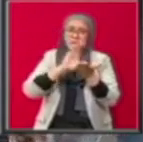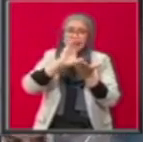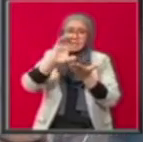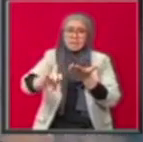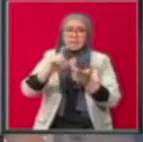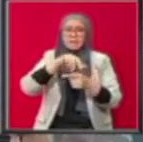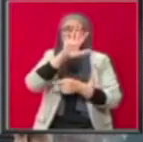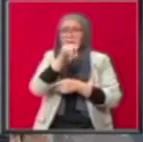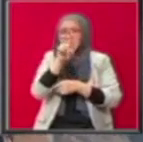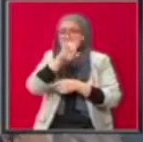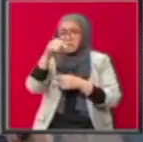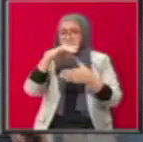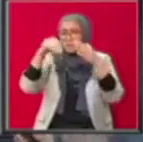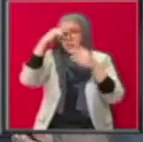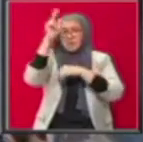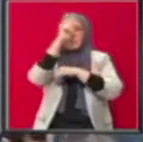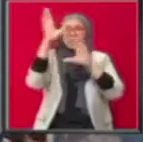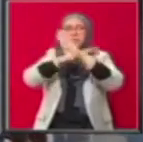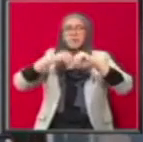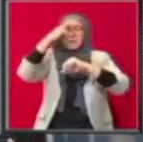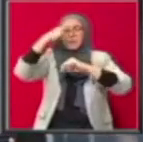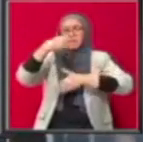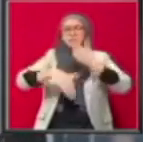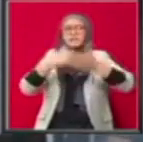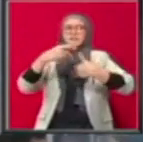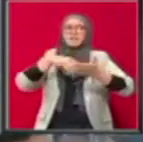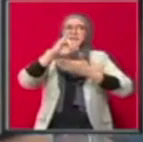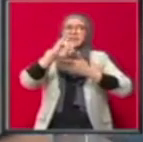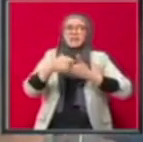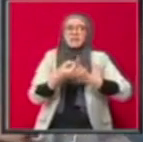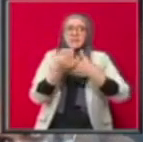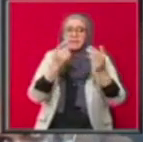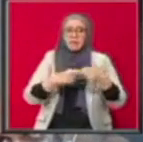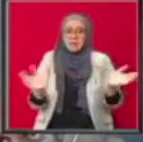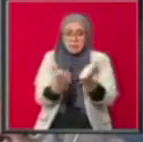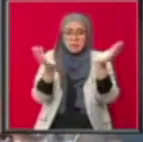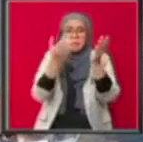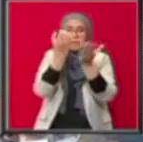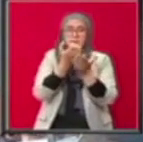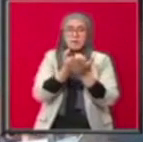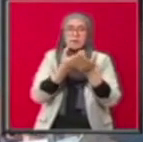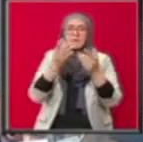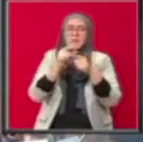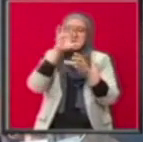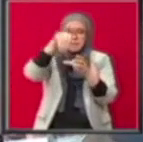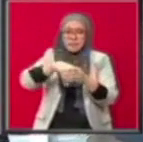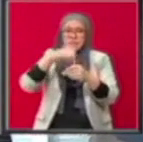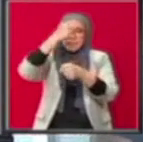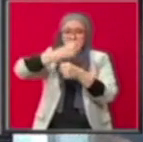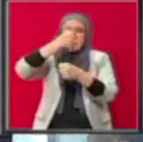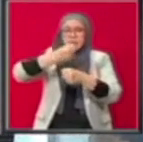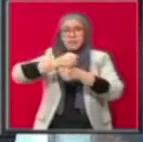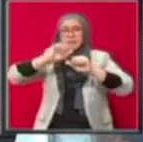Negeri sawah bagi melaksanakan Project yang sangat ekonomi atau buktiai yang merangkum di kerja-kerja menarik